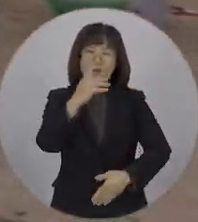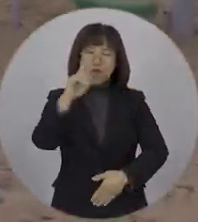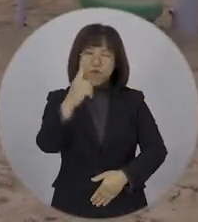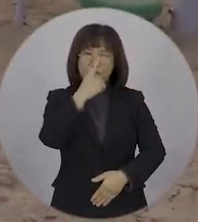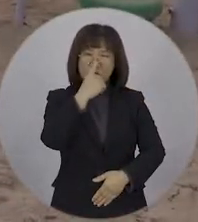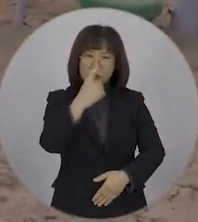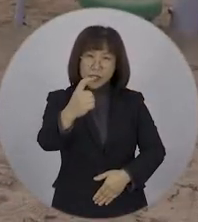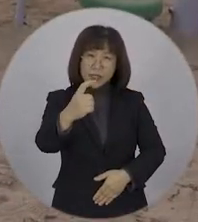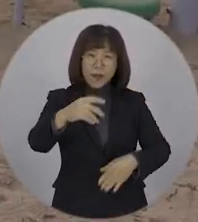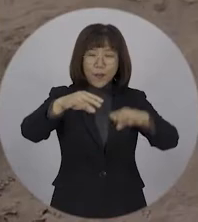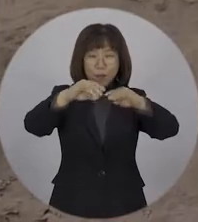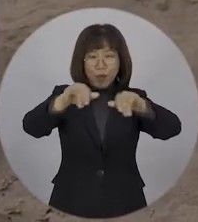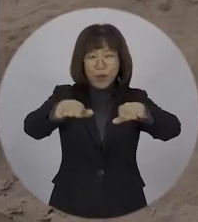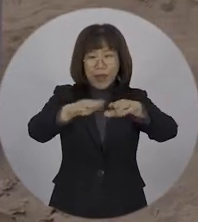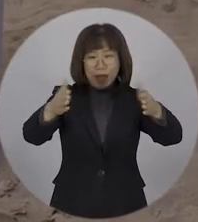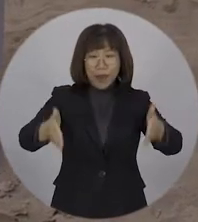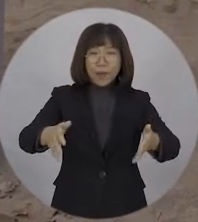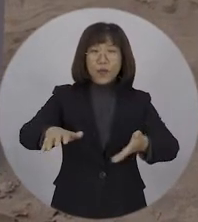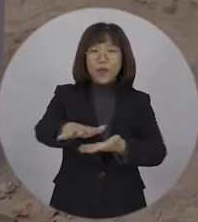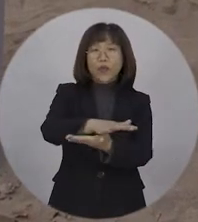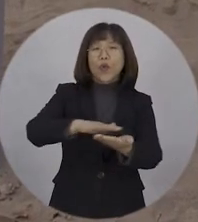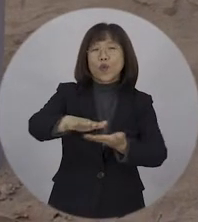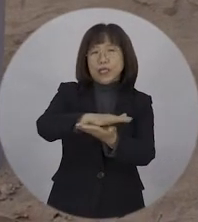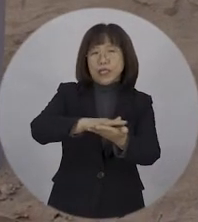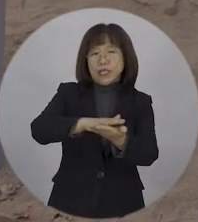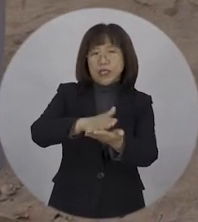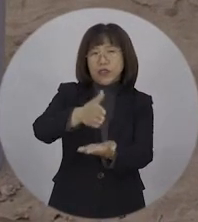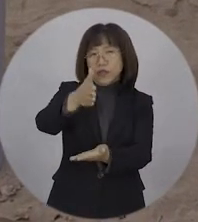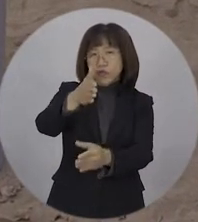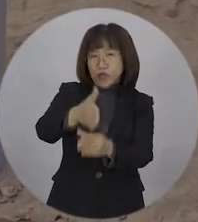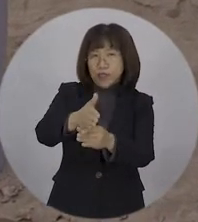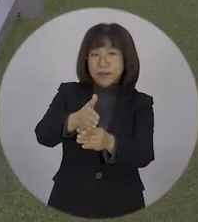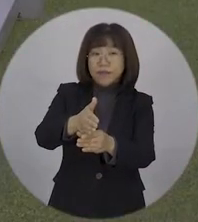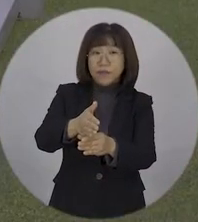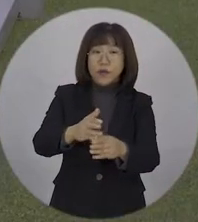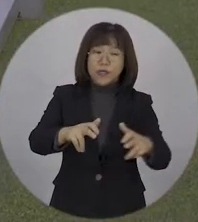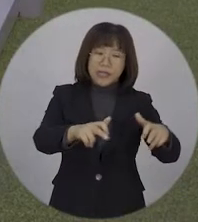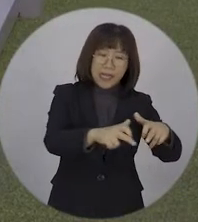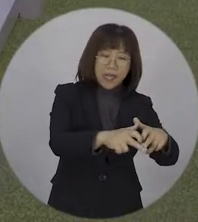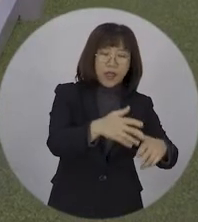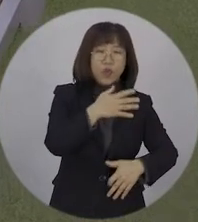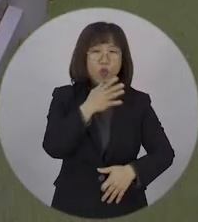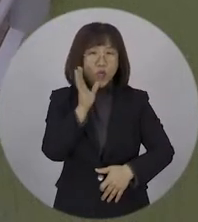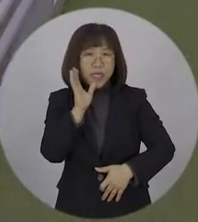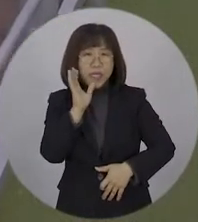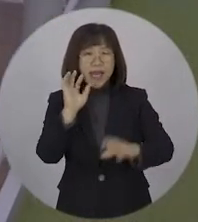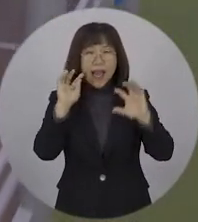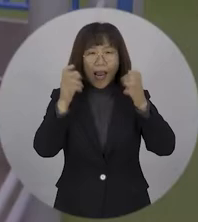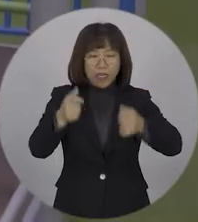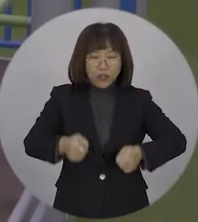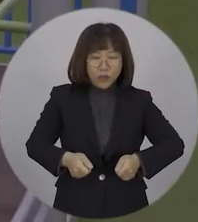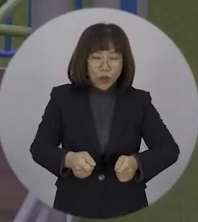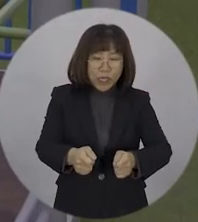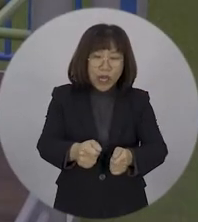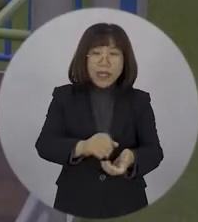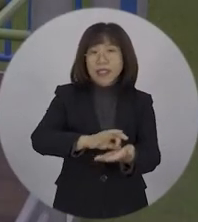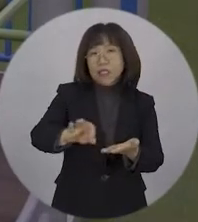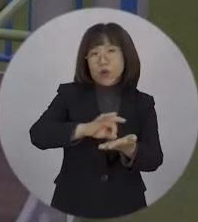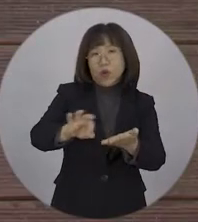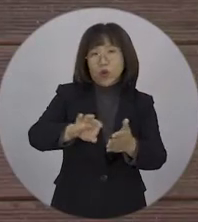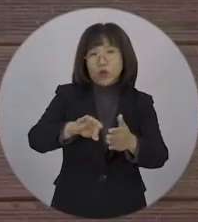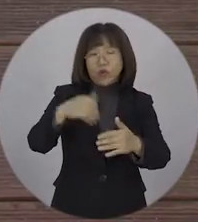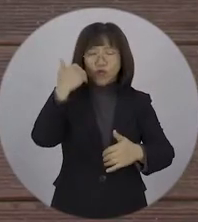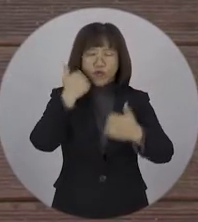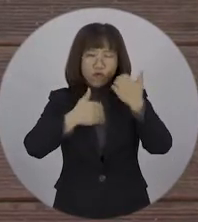디자인을 접목한 모래암 놀이 등 놀이시설을 중심으로 조성했으며 장애인, 노인, 유모차 이용자 등